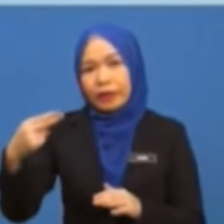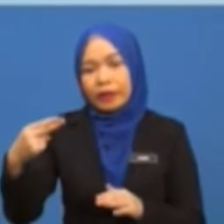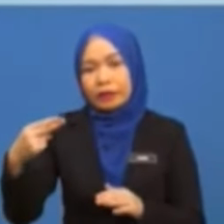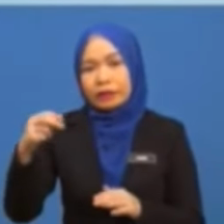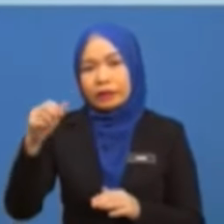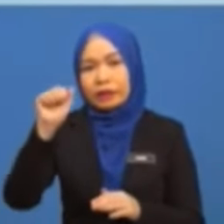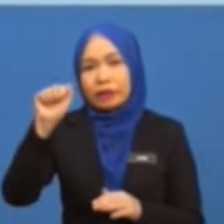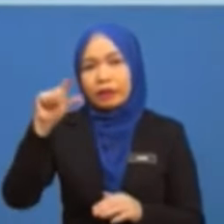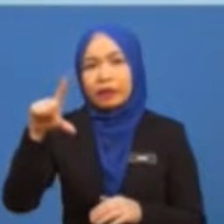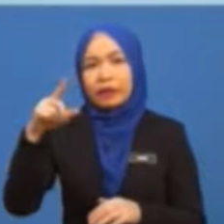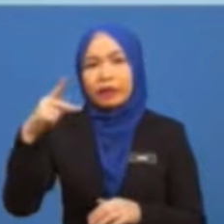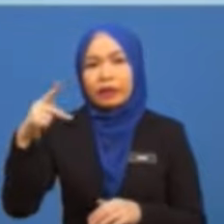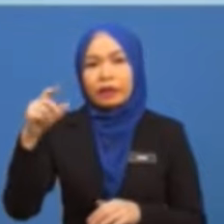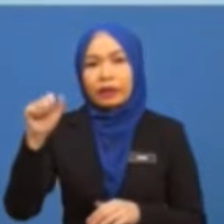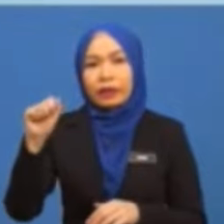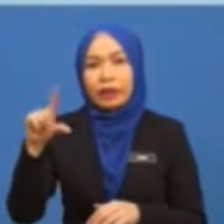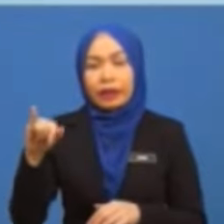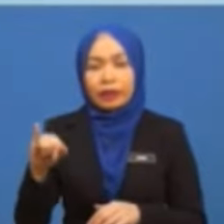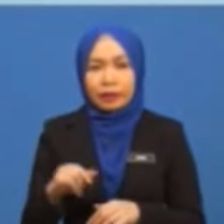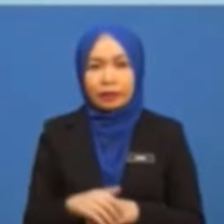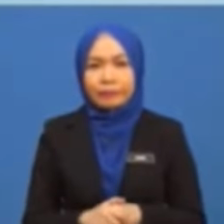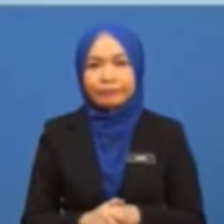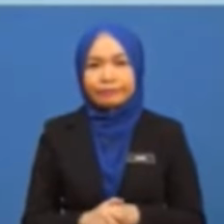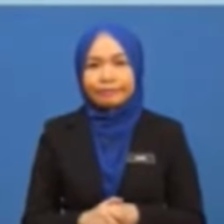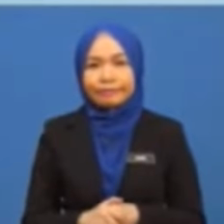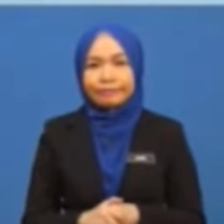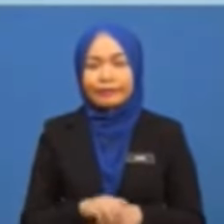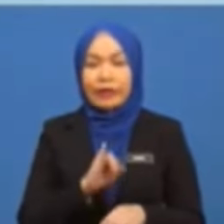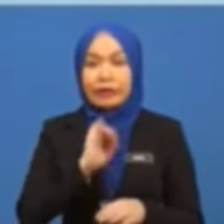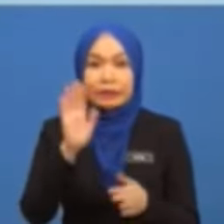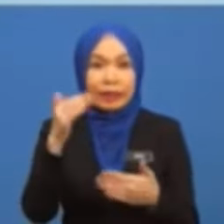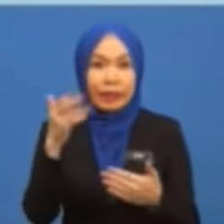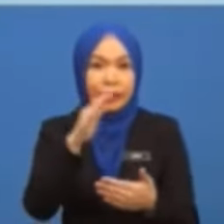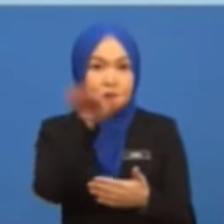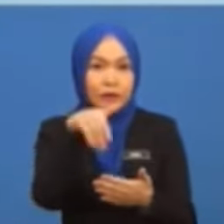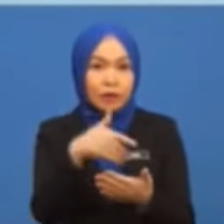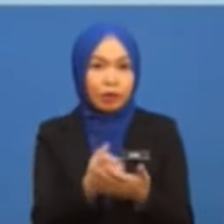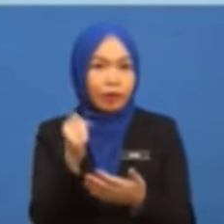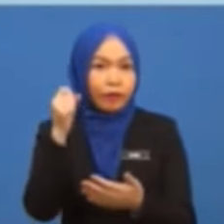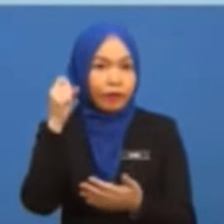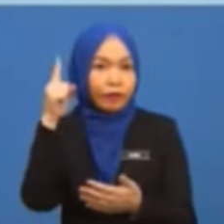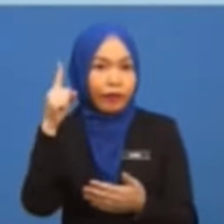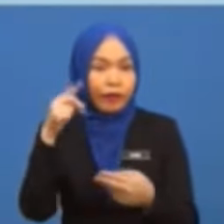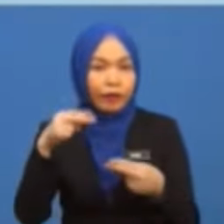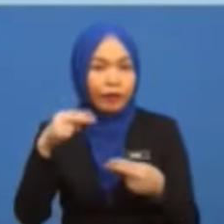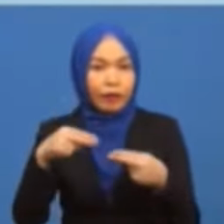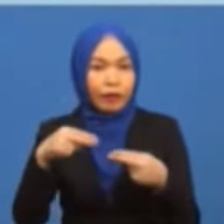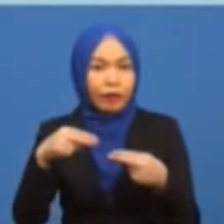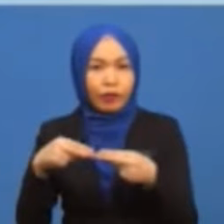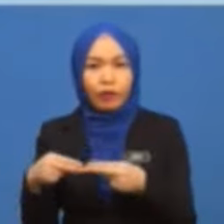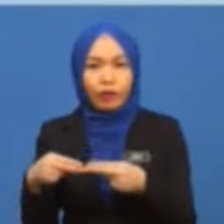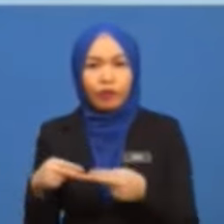Baiklah murid-murid, cikgu harap kamu faham tentang hubungan nilai